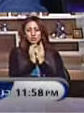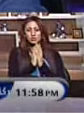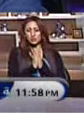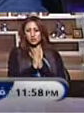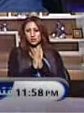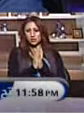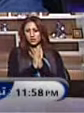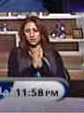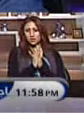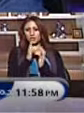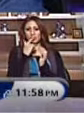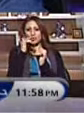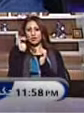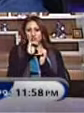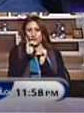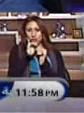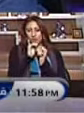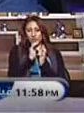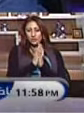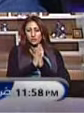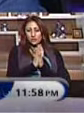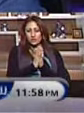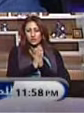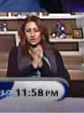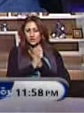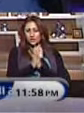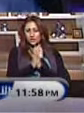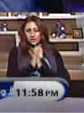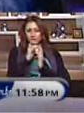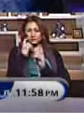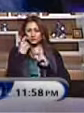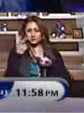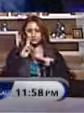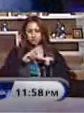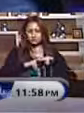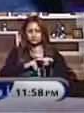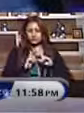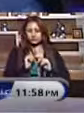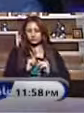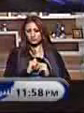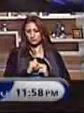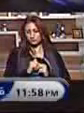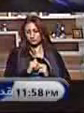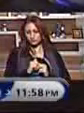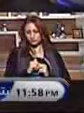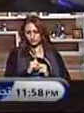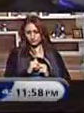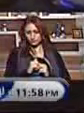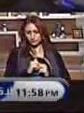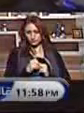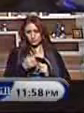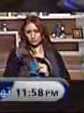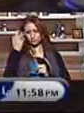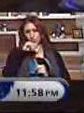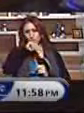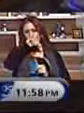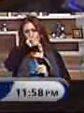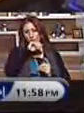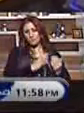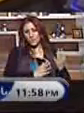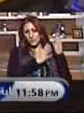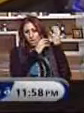مش الخطير عال القدر يعني هذا امر خطير يعني عال القدر ذو قيمه يعني لسيدنا رسول الله صلى الله عليه